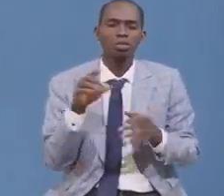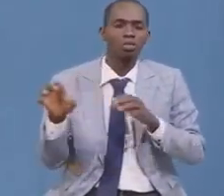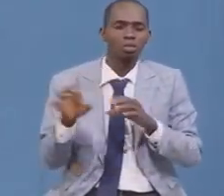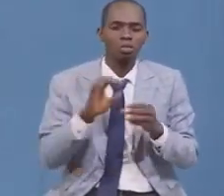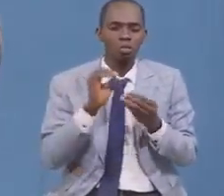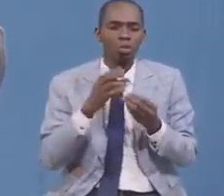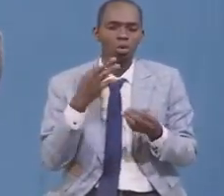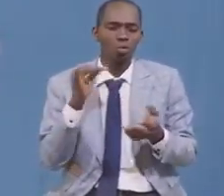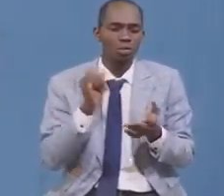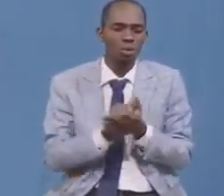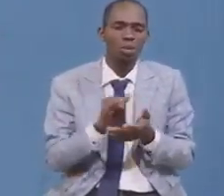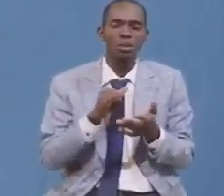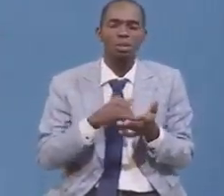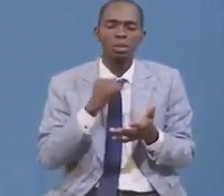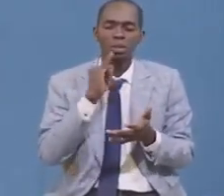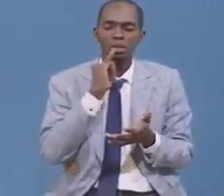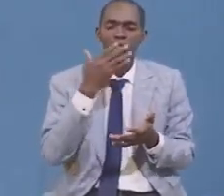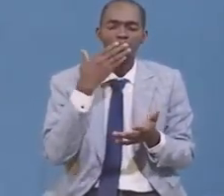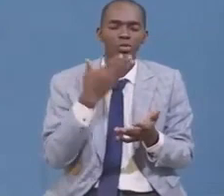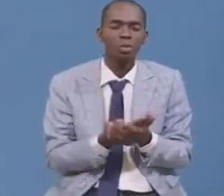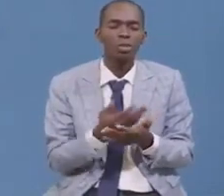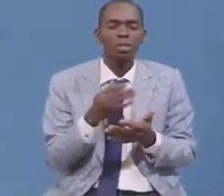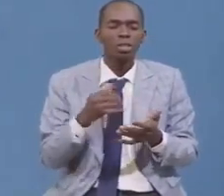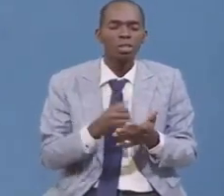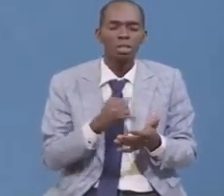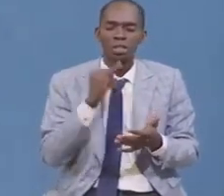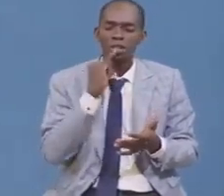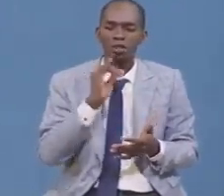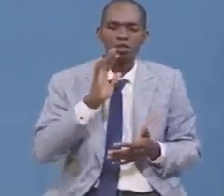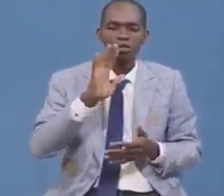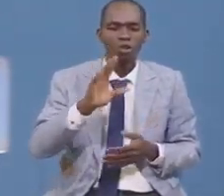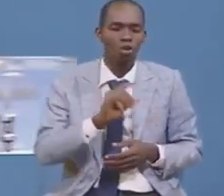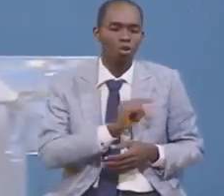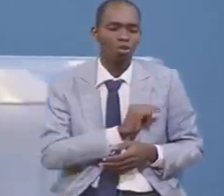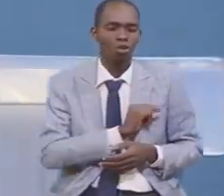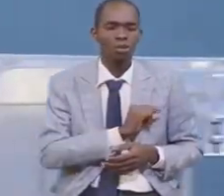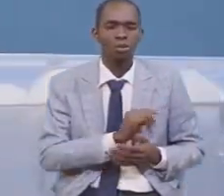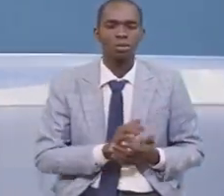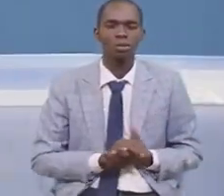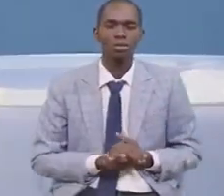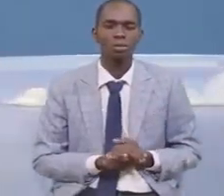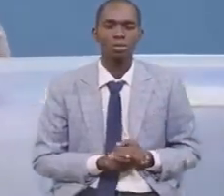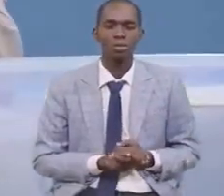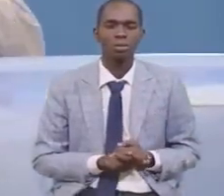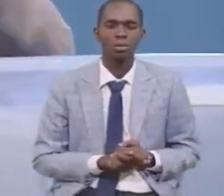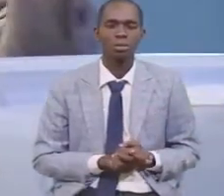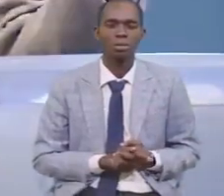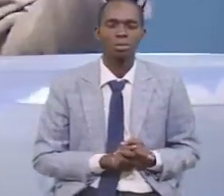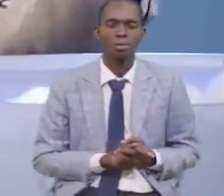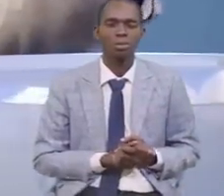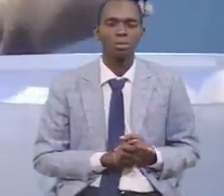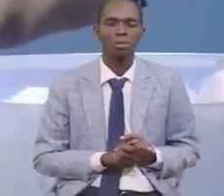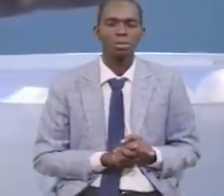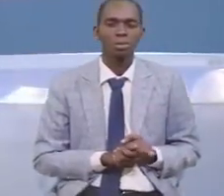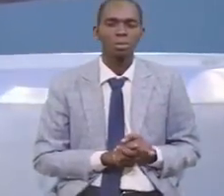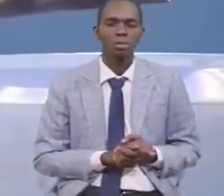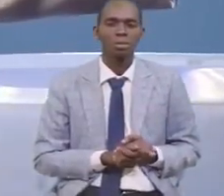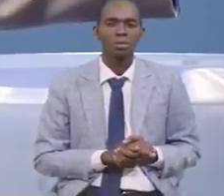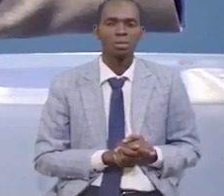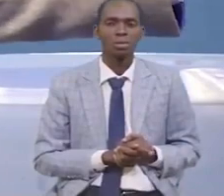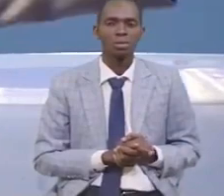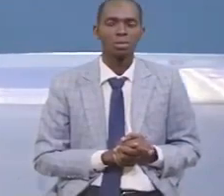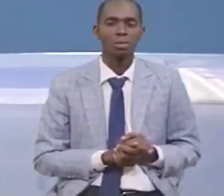do more of that is good is the conscience ఈ యొక్క మనస్సాక్షి నువ్వు చేసేది మంచిది చాలా బాగుంది ఇంకా చేయమని ఆమోదిస్తుంది అది మనస్సాక్షి